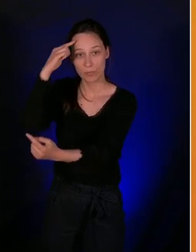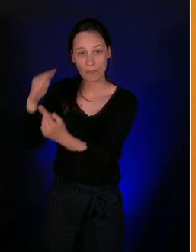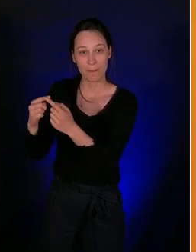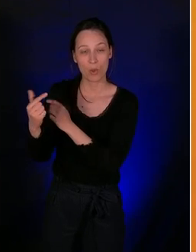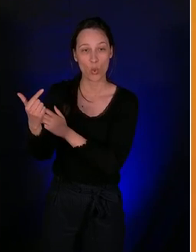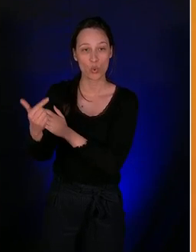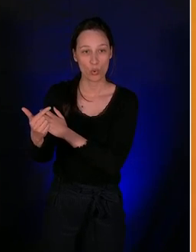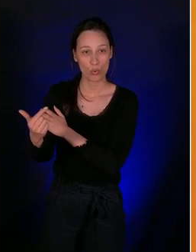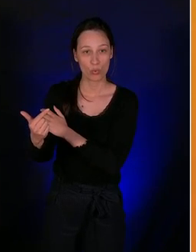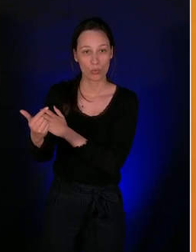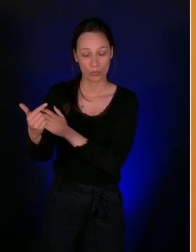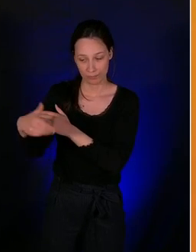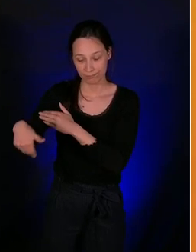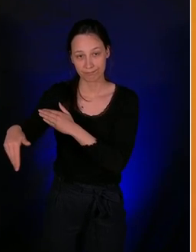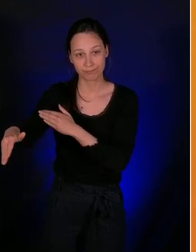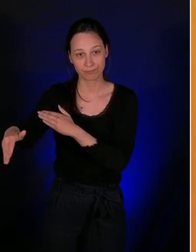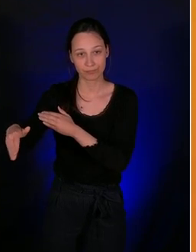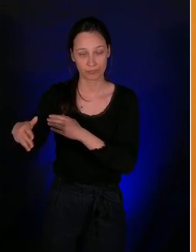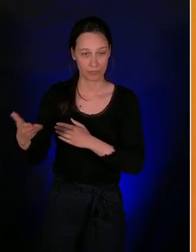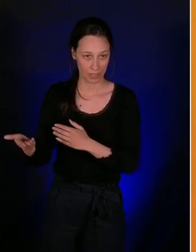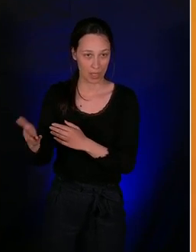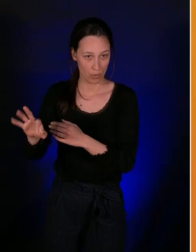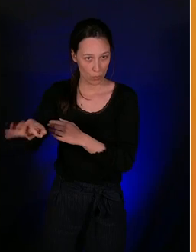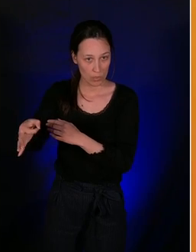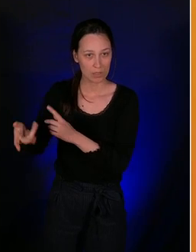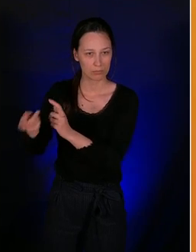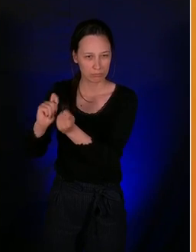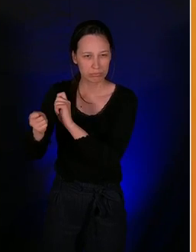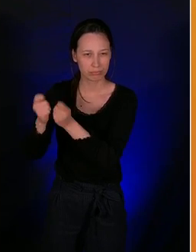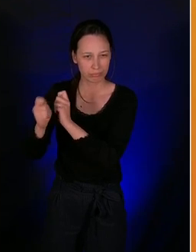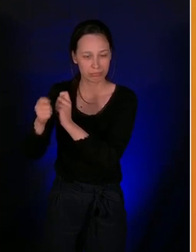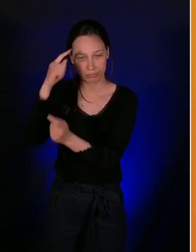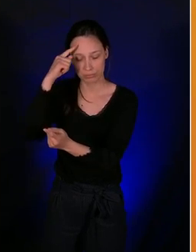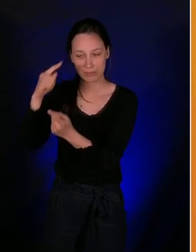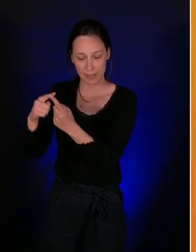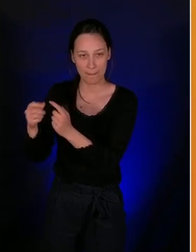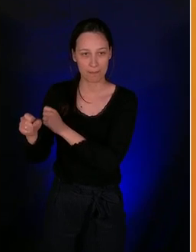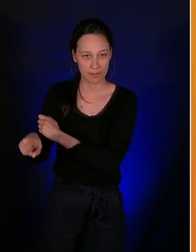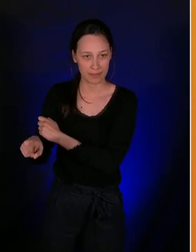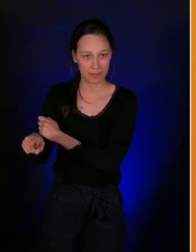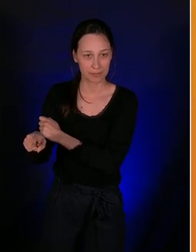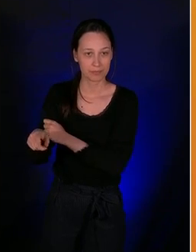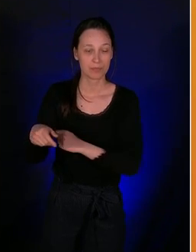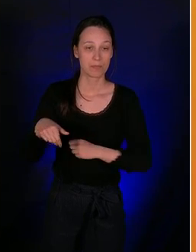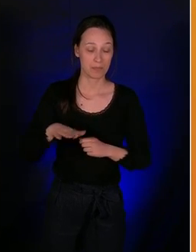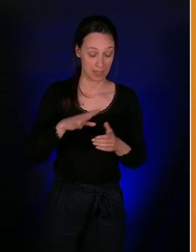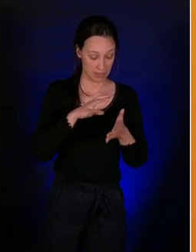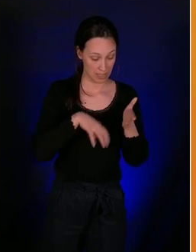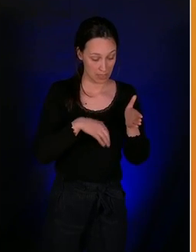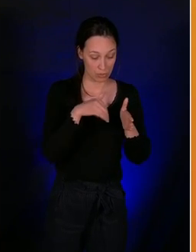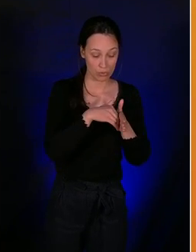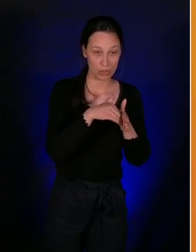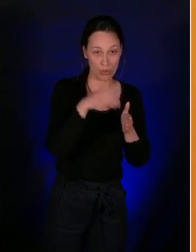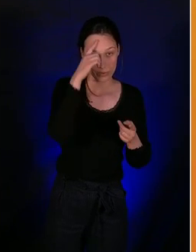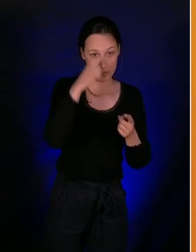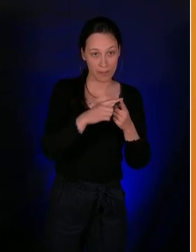formes d'organisation en tant que telles. Par contre, bien sûr, il est réaffirmé que tous ces travailleurs ont toute leur place dans la